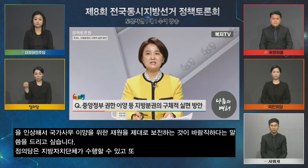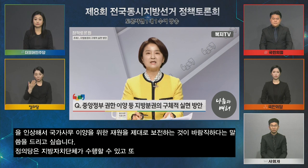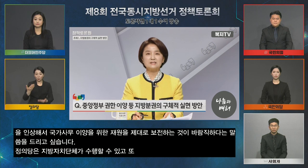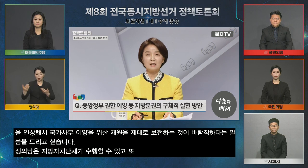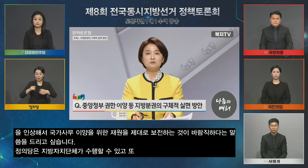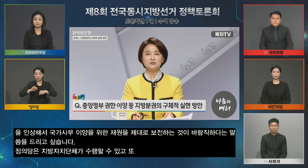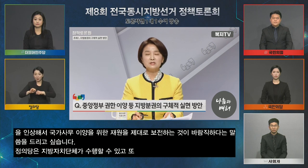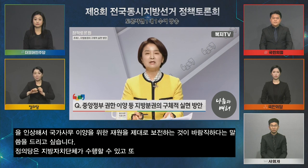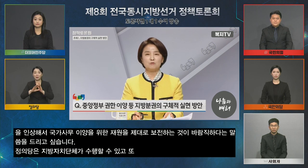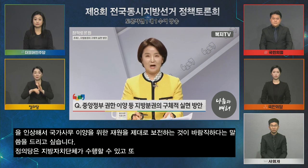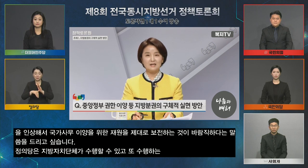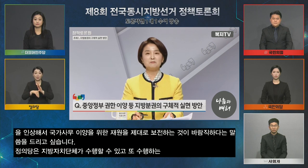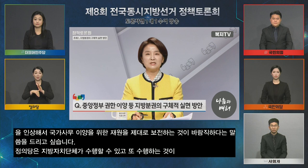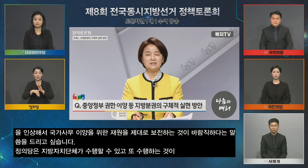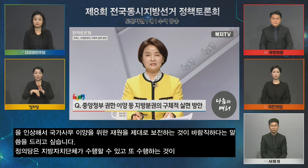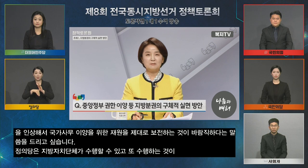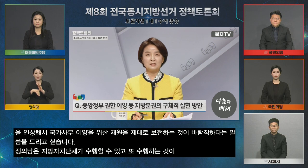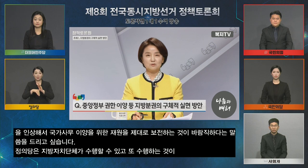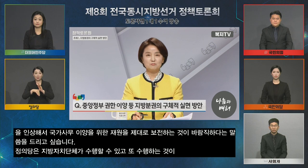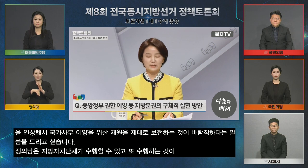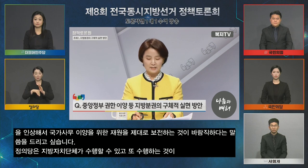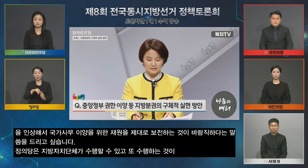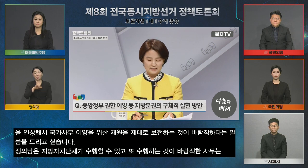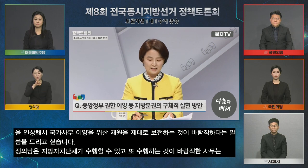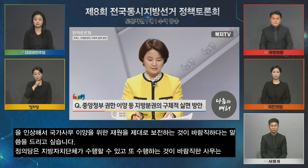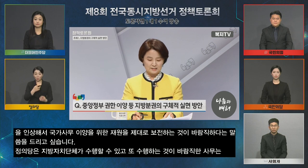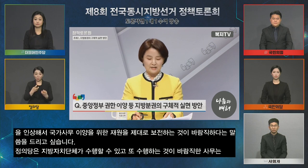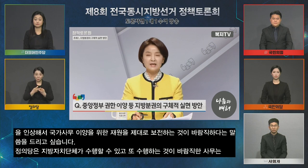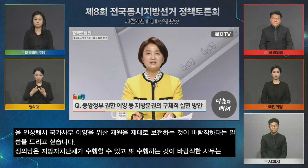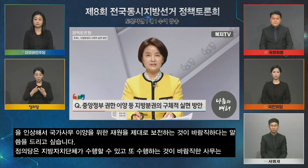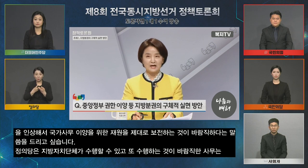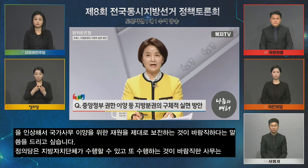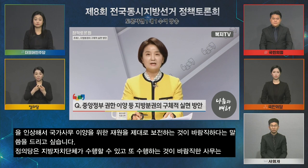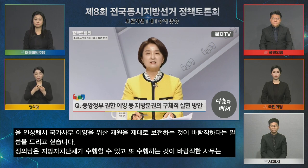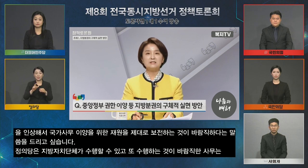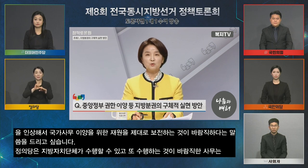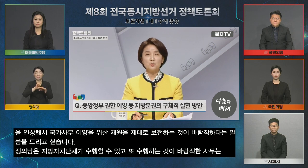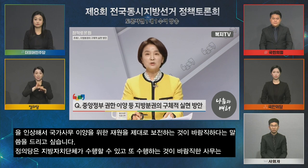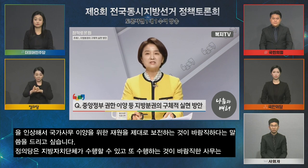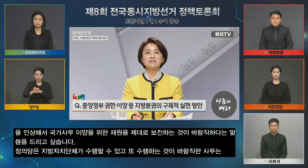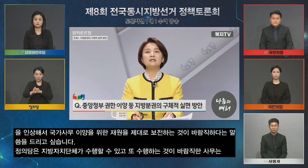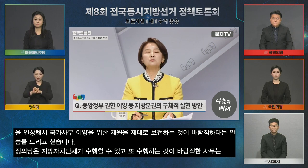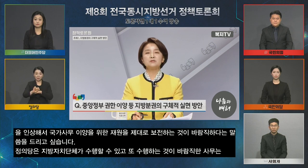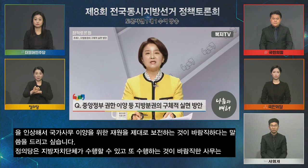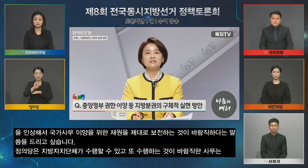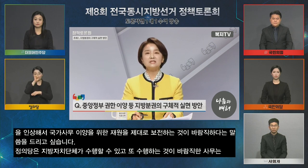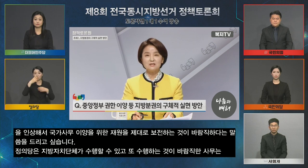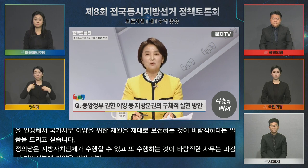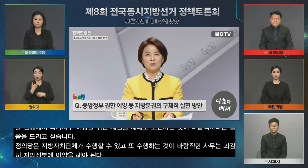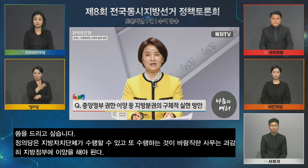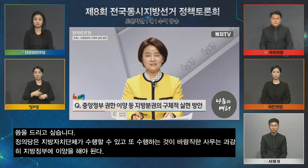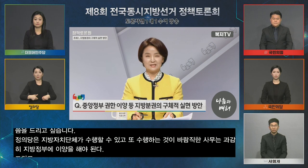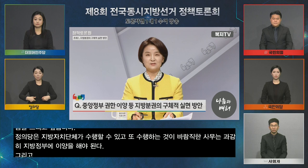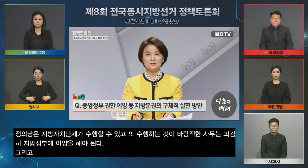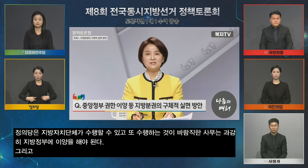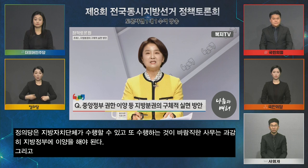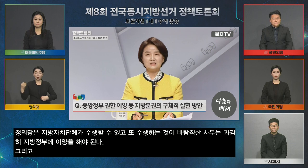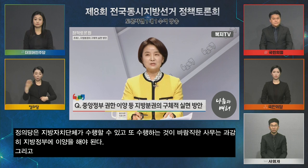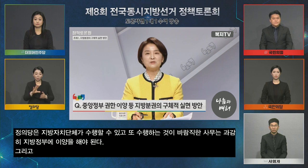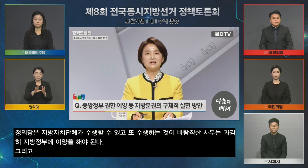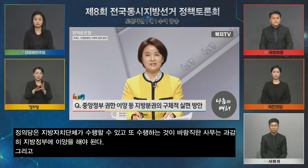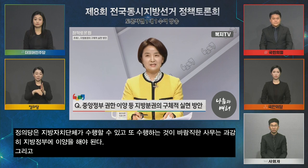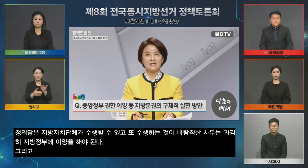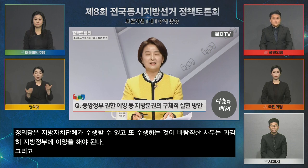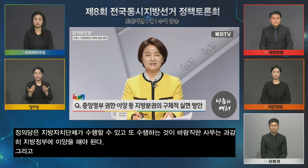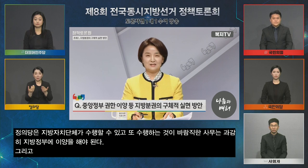바람직한 사무는 과감히 지방정부에 이양을 해야 된다. 그리고 제대로 된 인력과 재정을